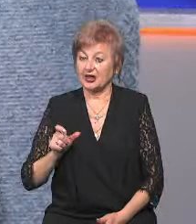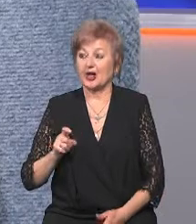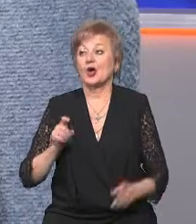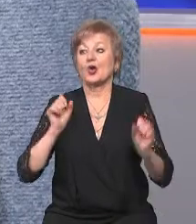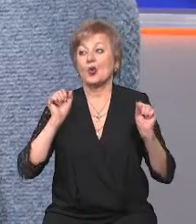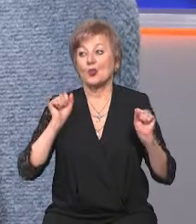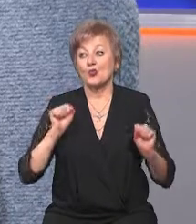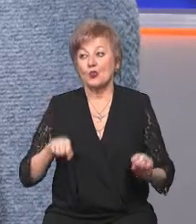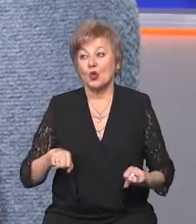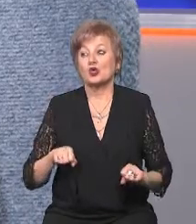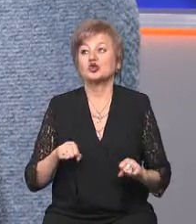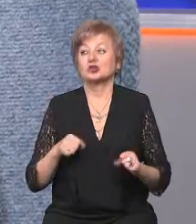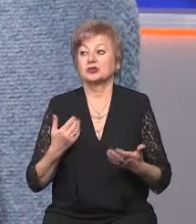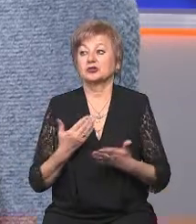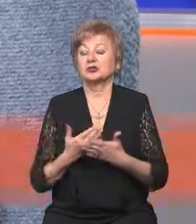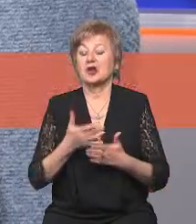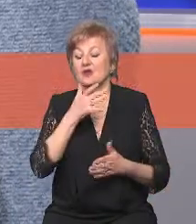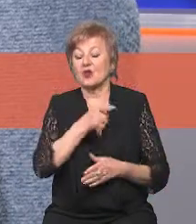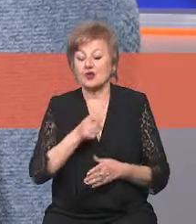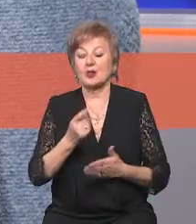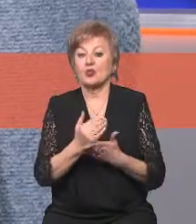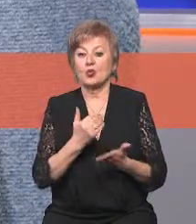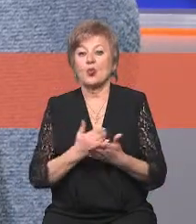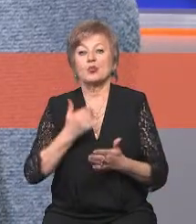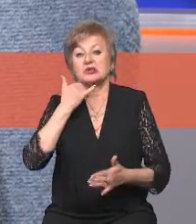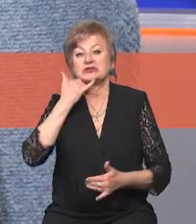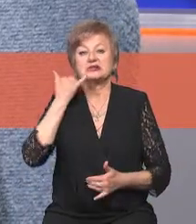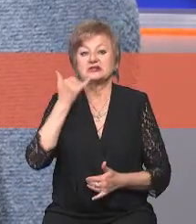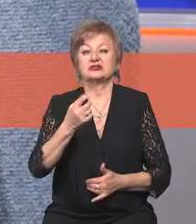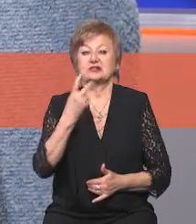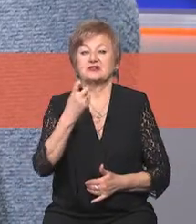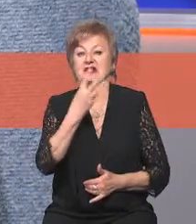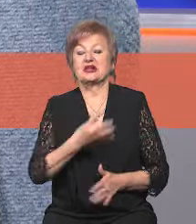можете телефонувати під час програми до нашої студії за телефоном